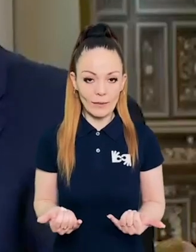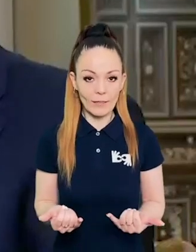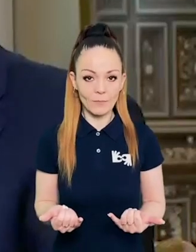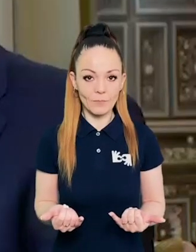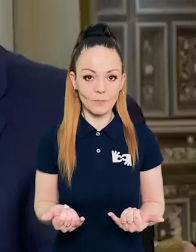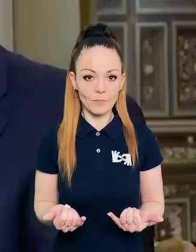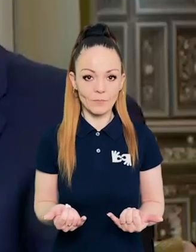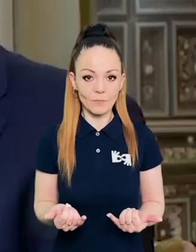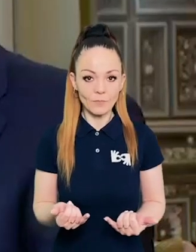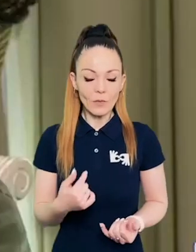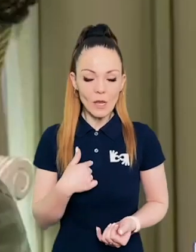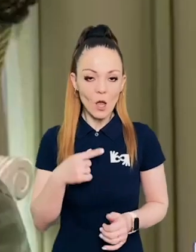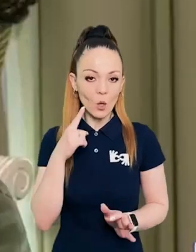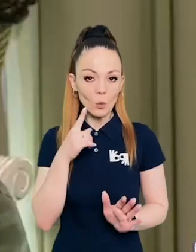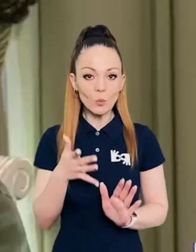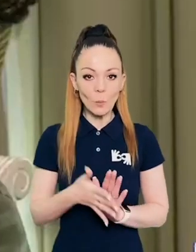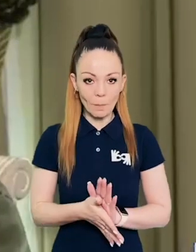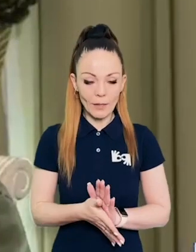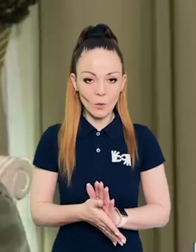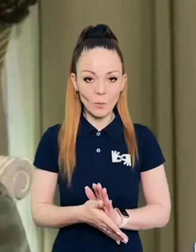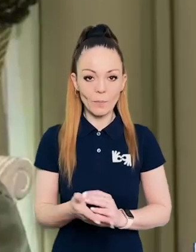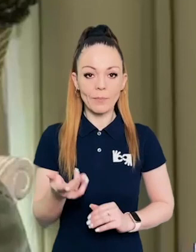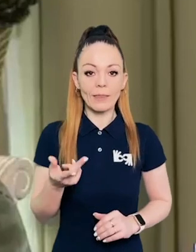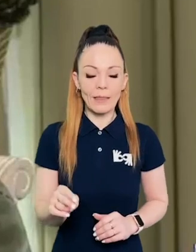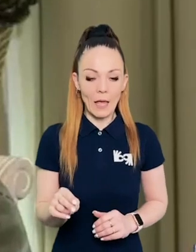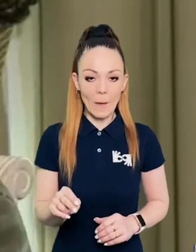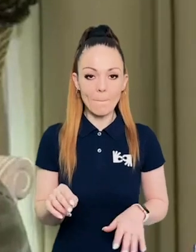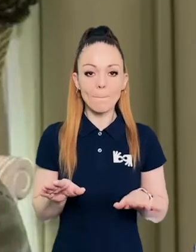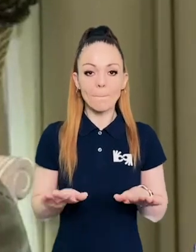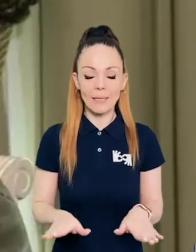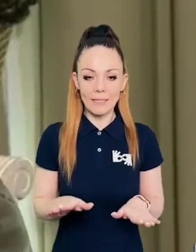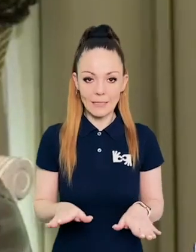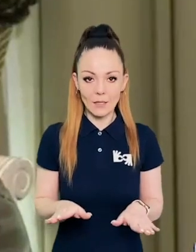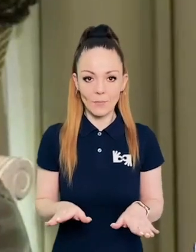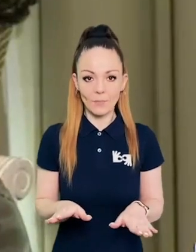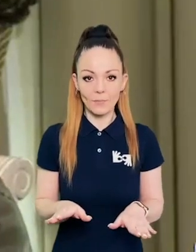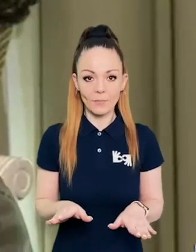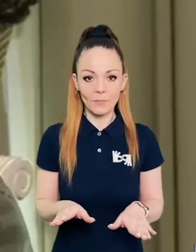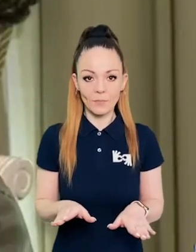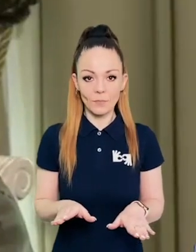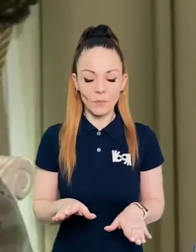сьогодні я розумію, де місце